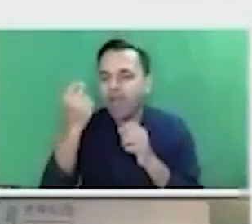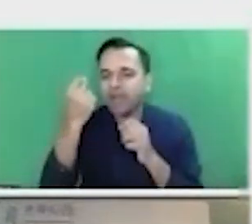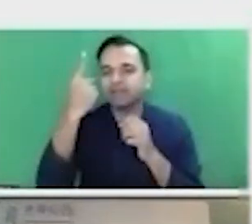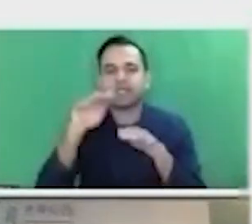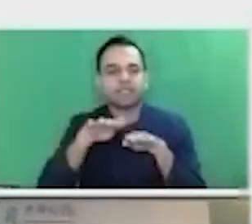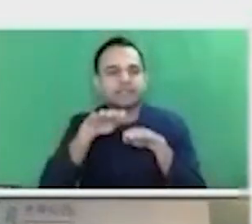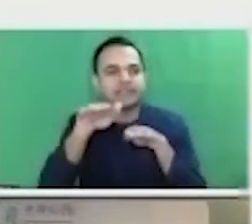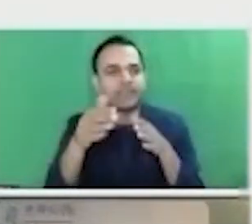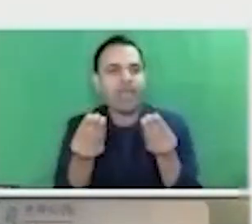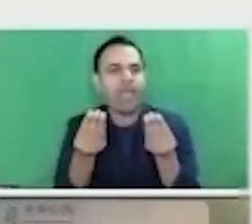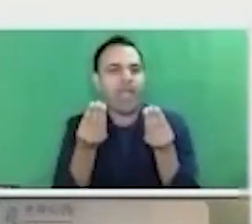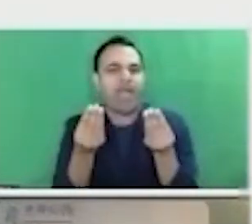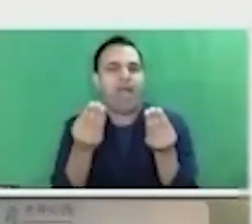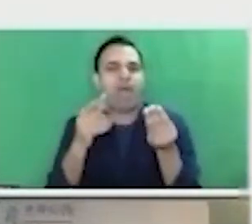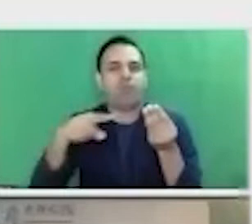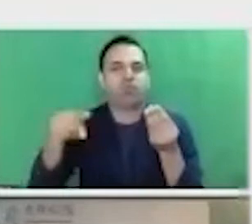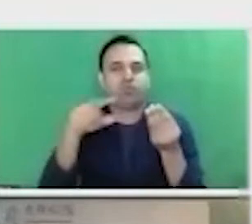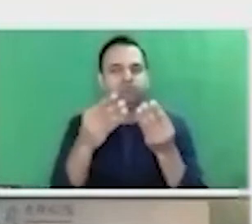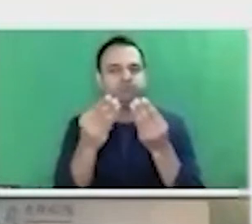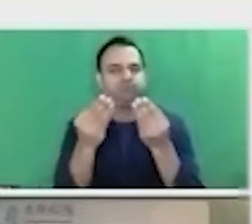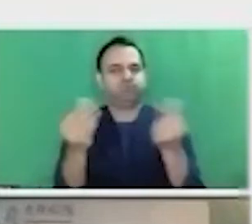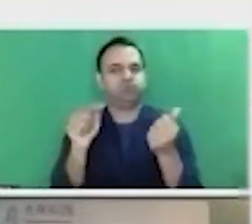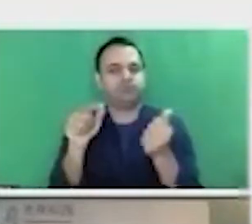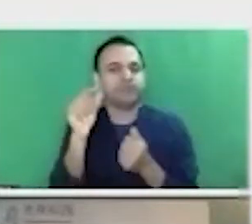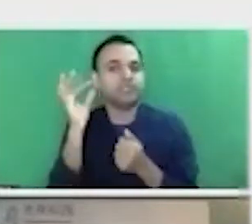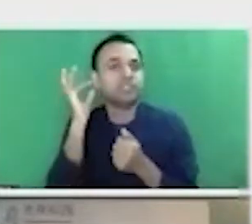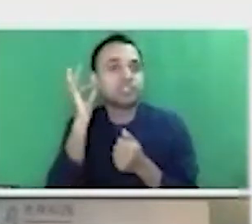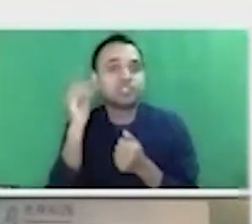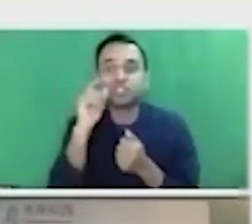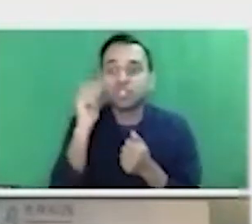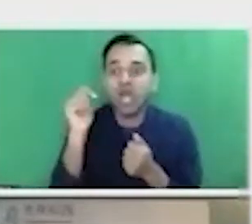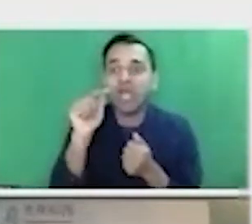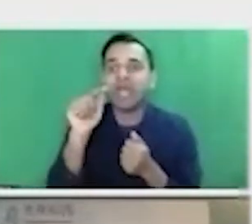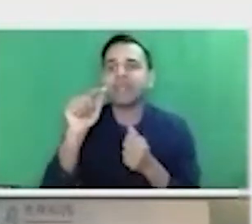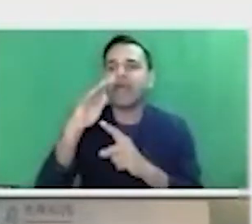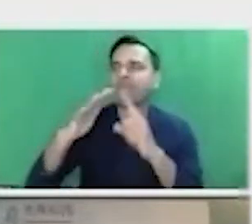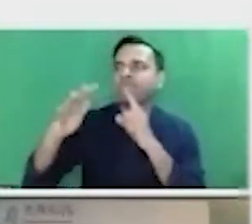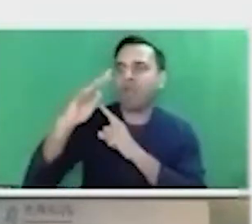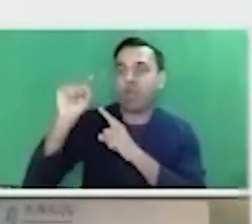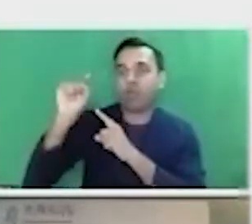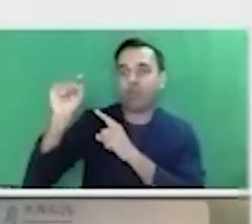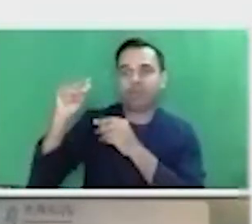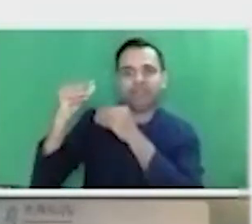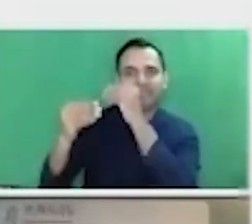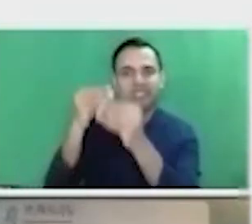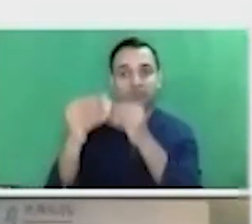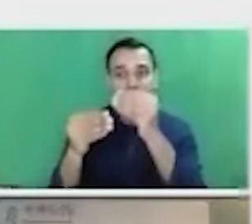in order to meet the twin goals of meeting the objectives of the CBD المتحدث